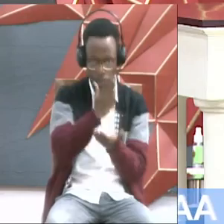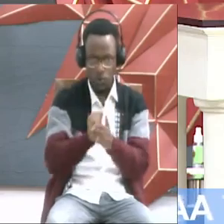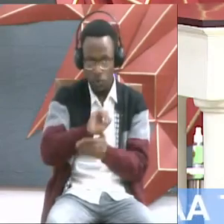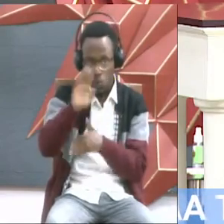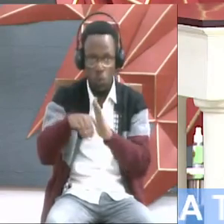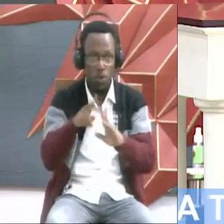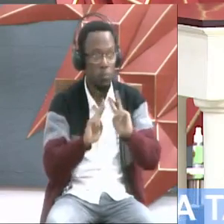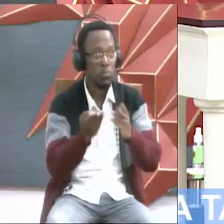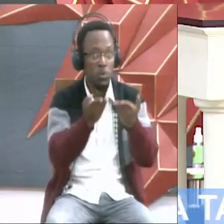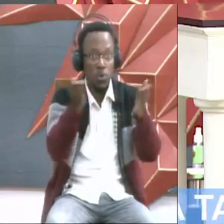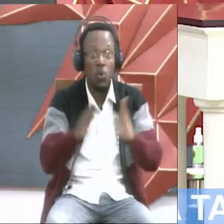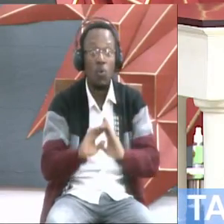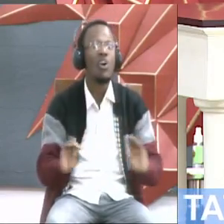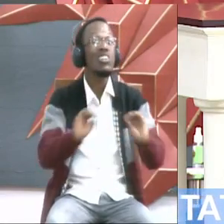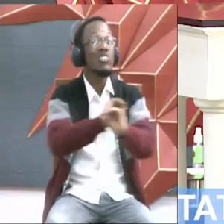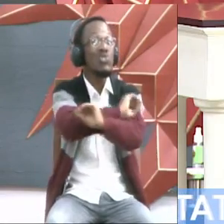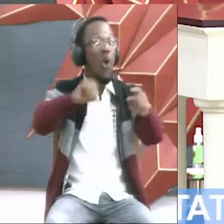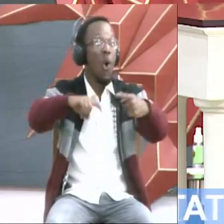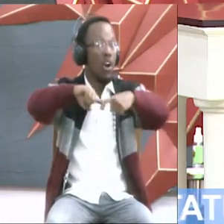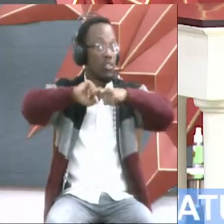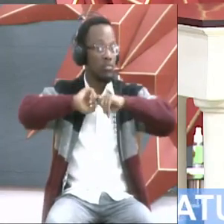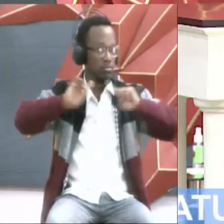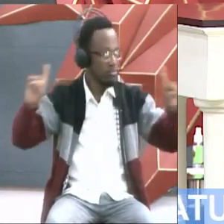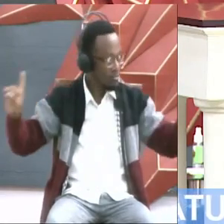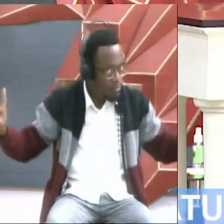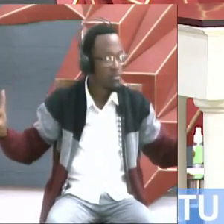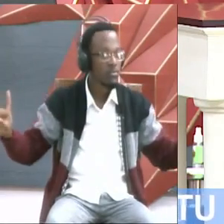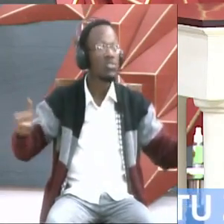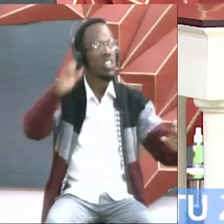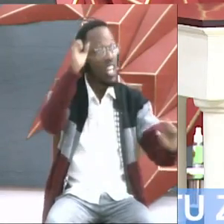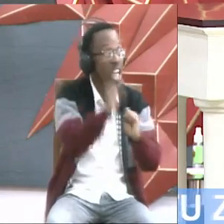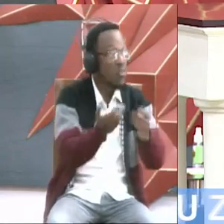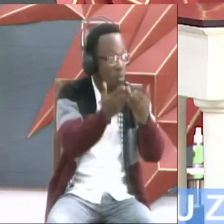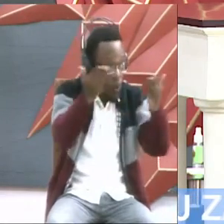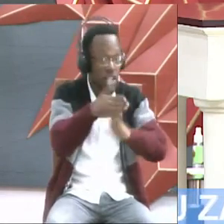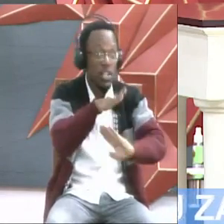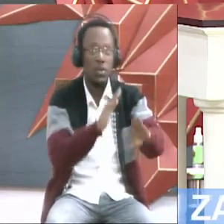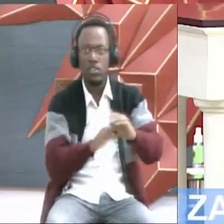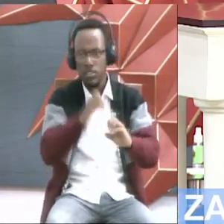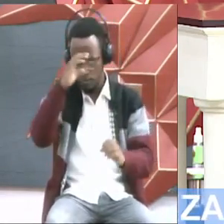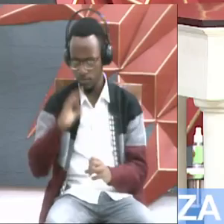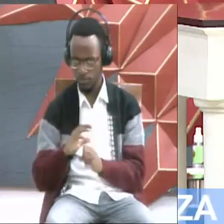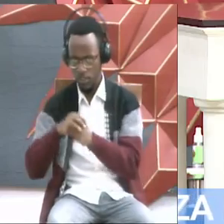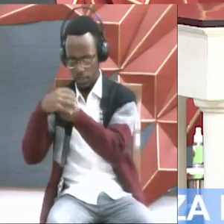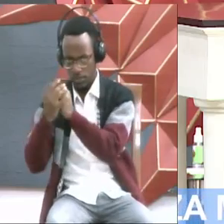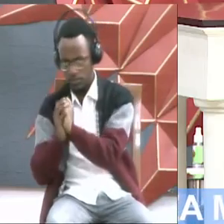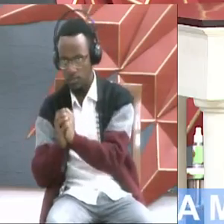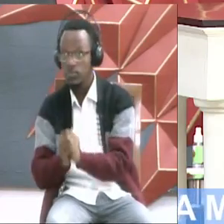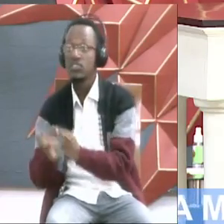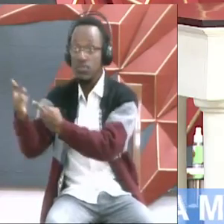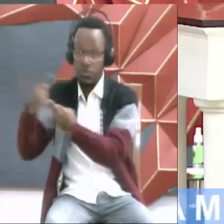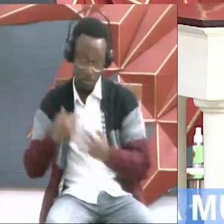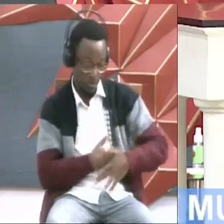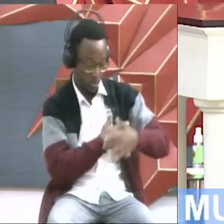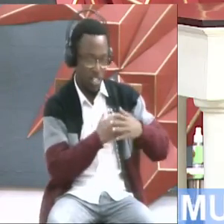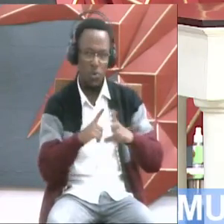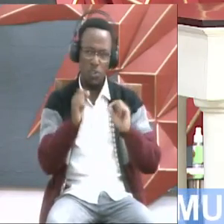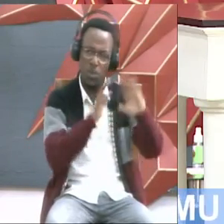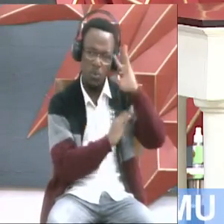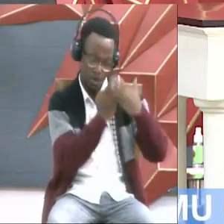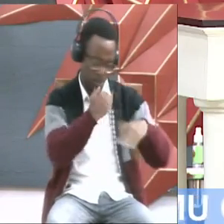bose sans exception atanumwe avuyemo umuntu wese yaremwe yashiranye ijambo ry'Imana